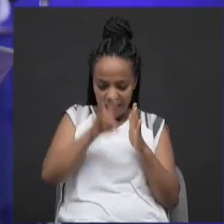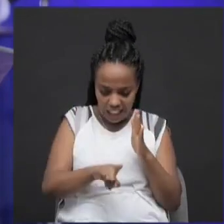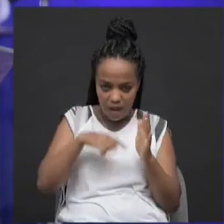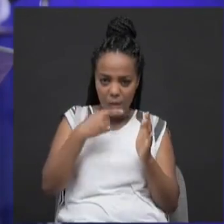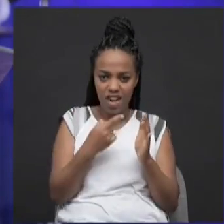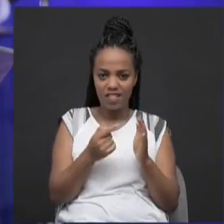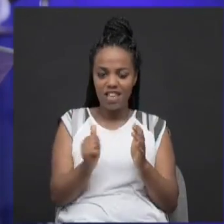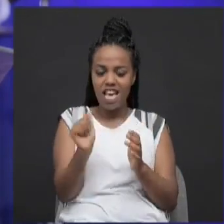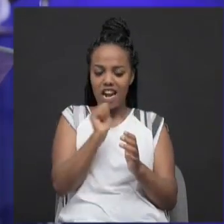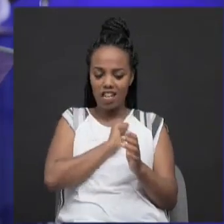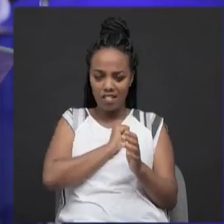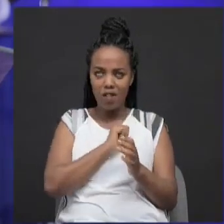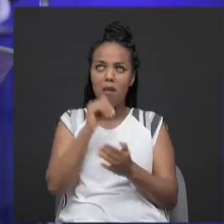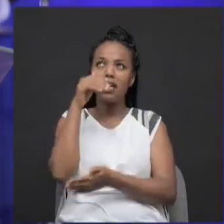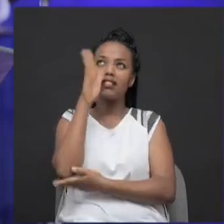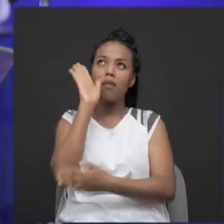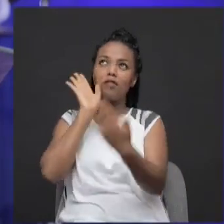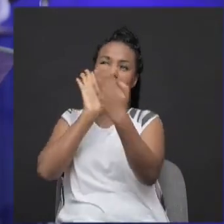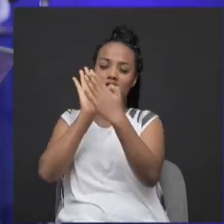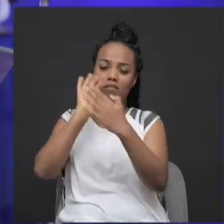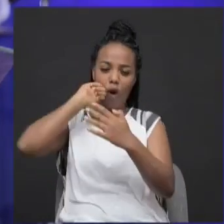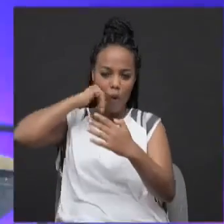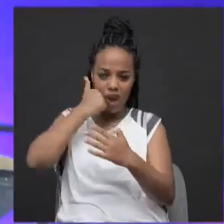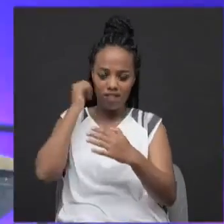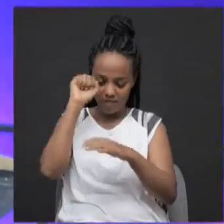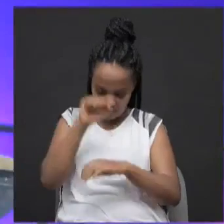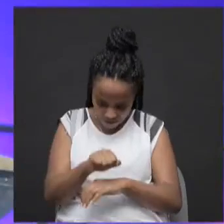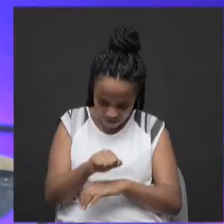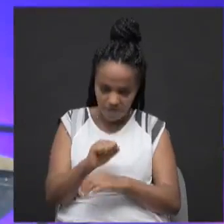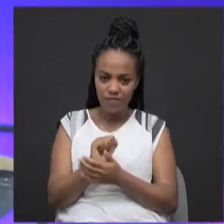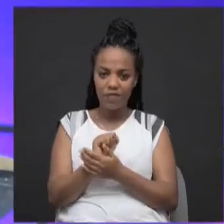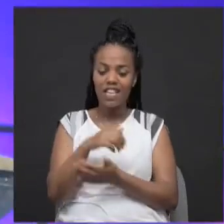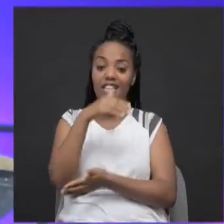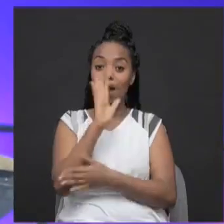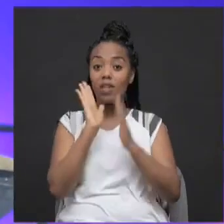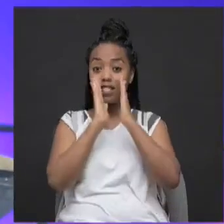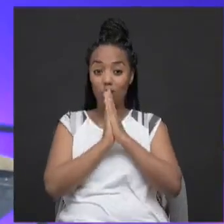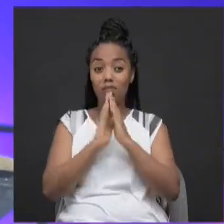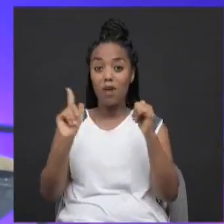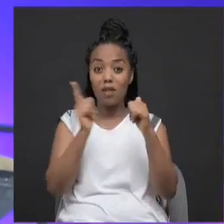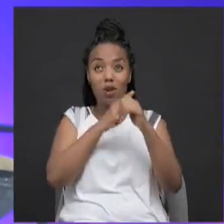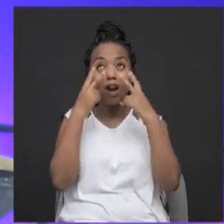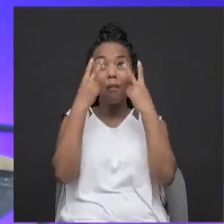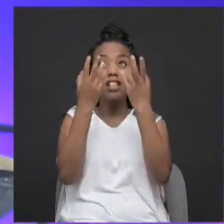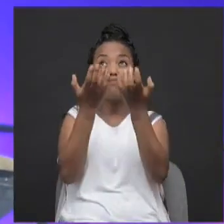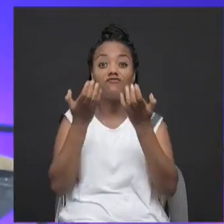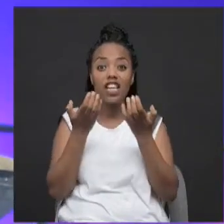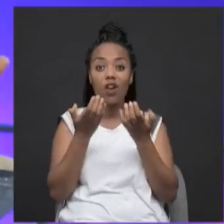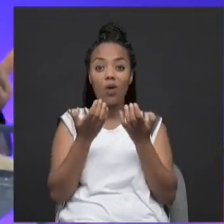ነው፣ ራስን በእግዚአብሔር ፊት ማዋረድ ነው። እግዚአብሔር ጸሎትን በመጀመሪያ ማየት